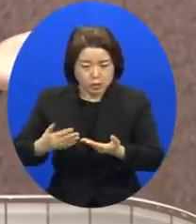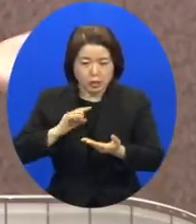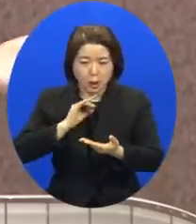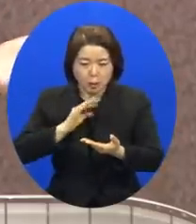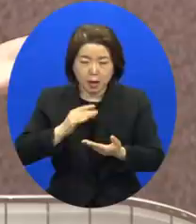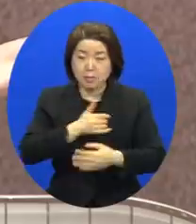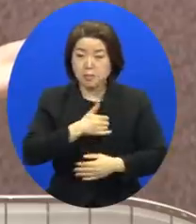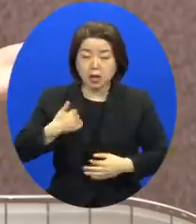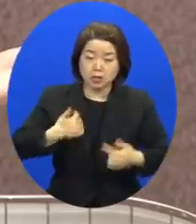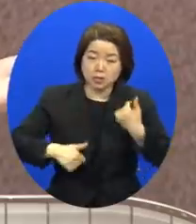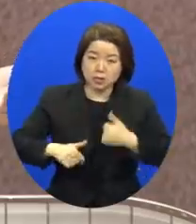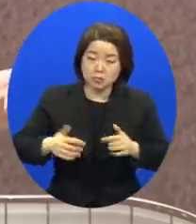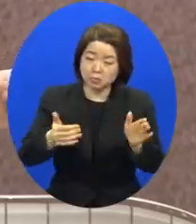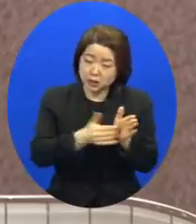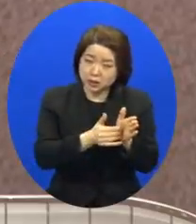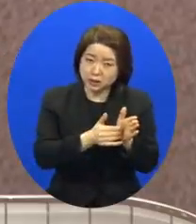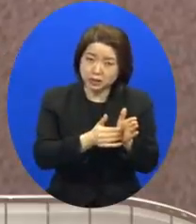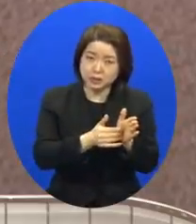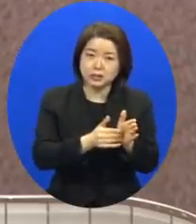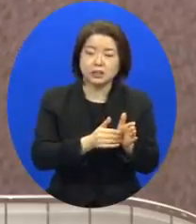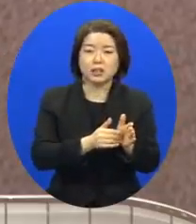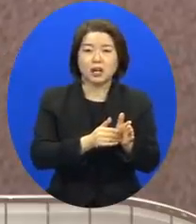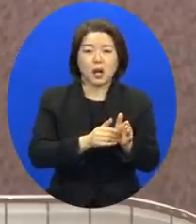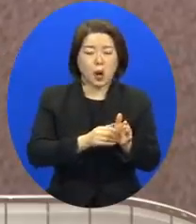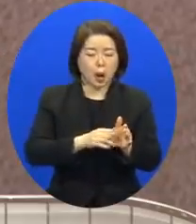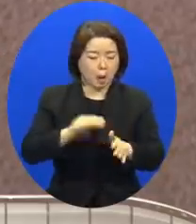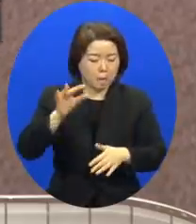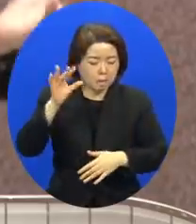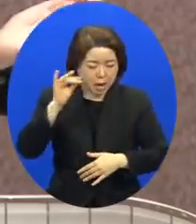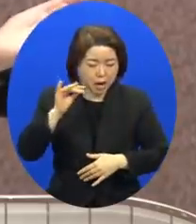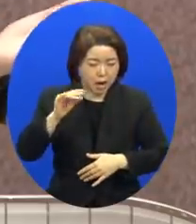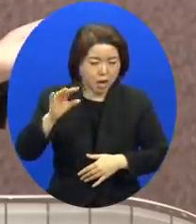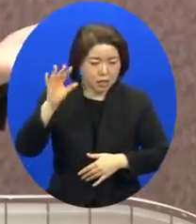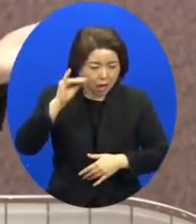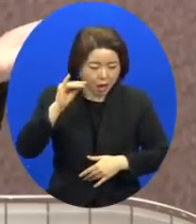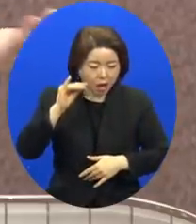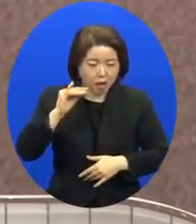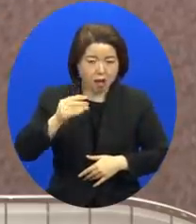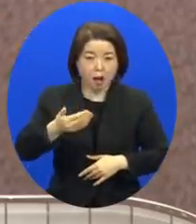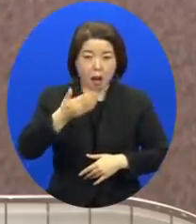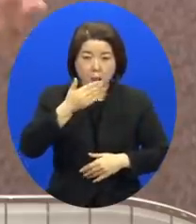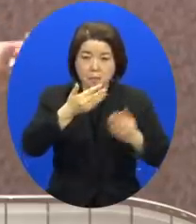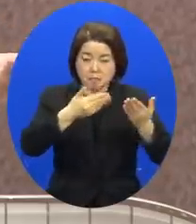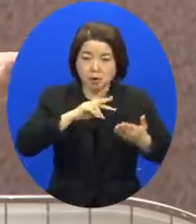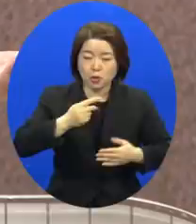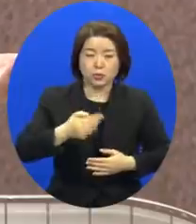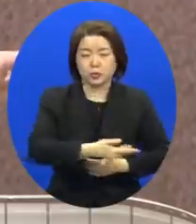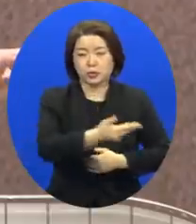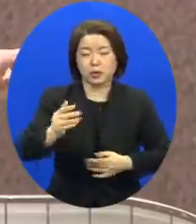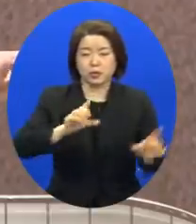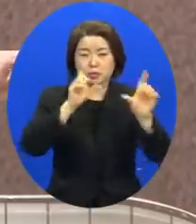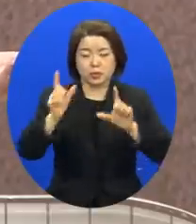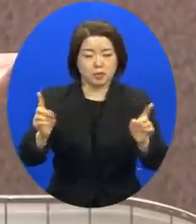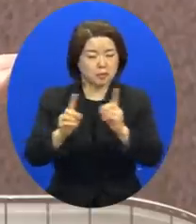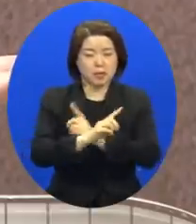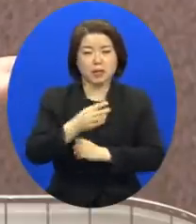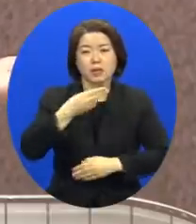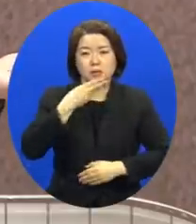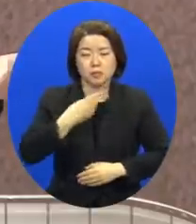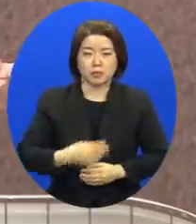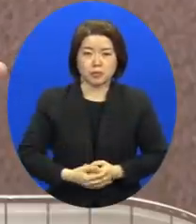기뻐하면 100번 성찰을 받고 1000번 성찬을 받아도 여러분의 삶의 변화는 없습니다